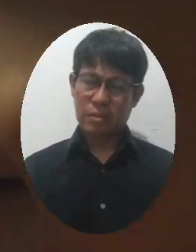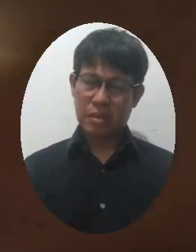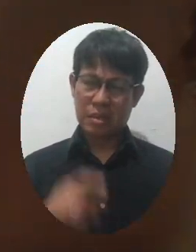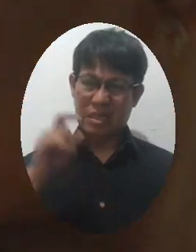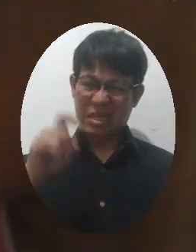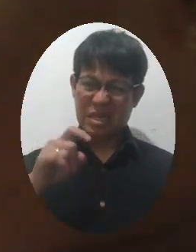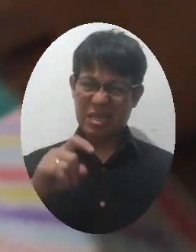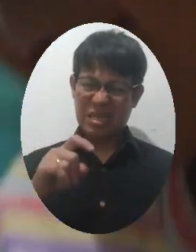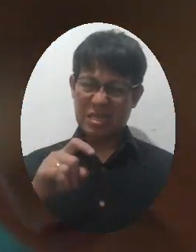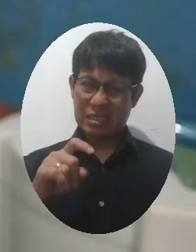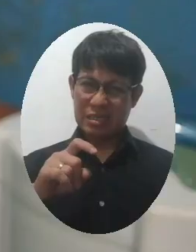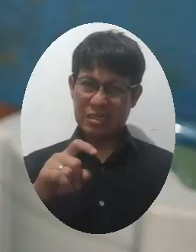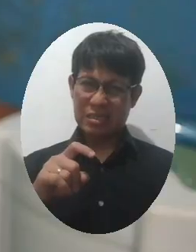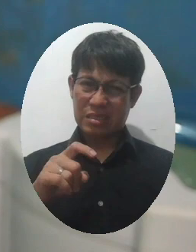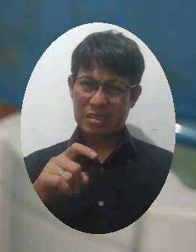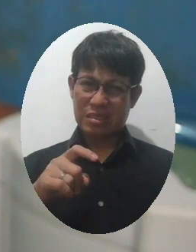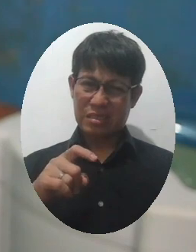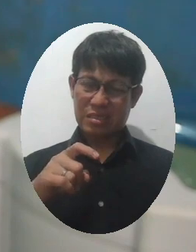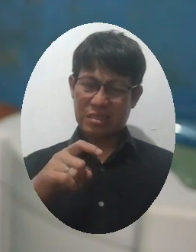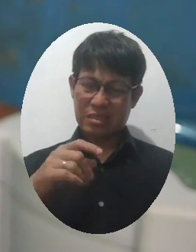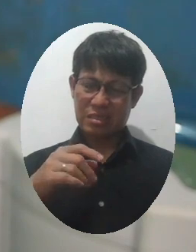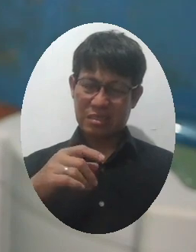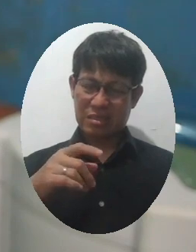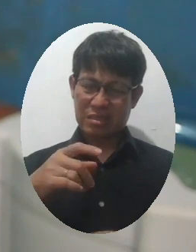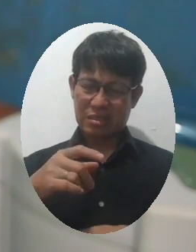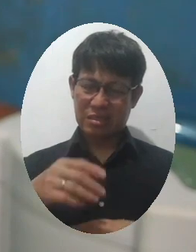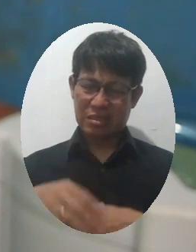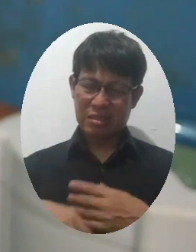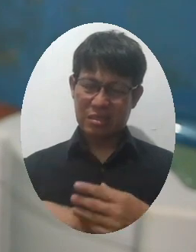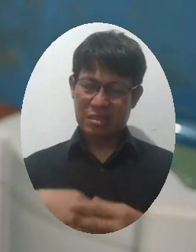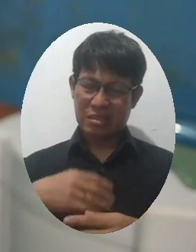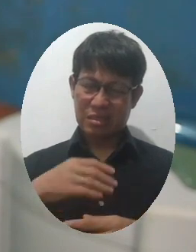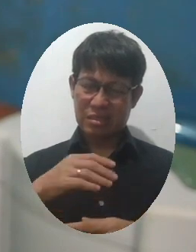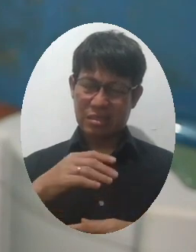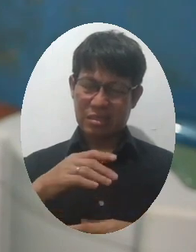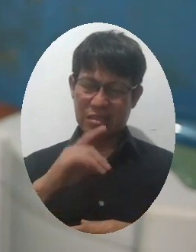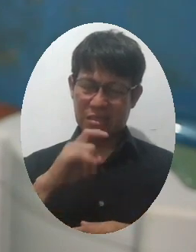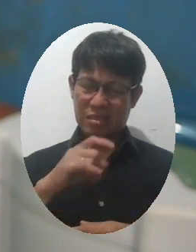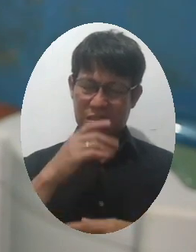financial din po para sa araw-araw namin pagpunta doon dahil po